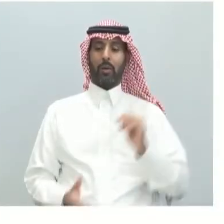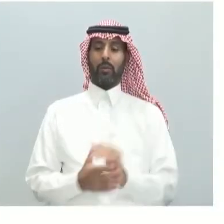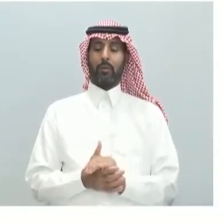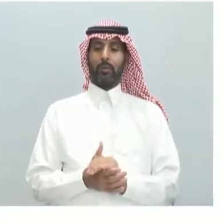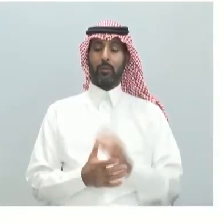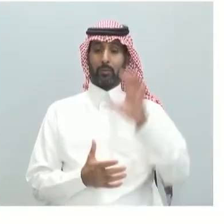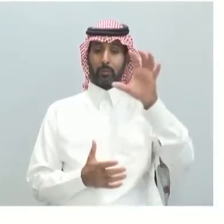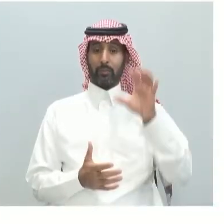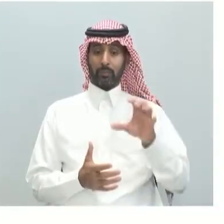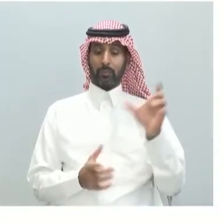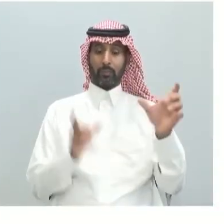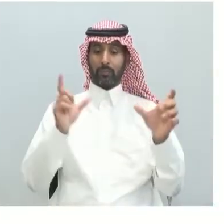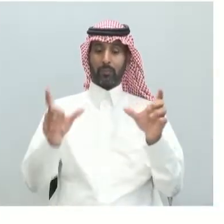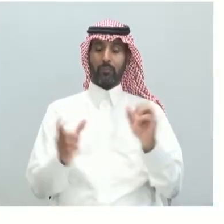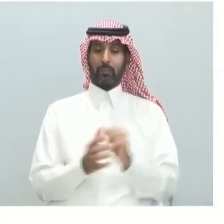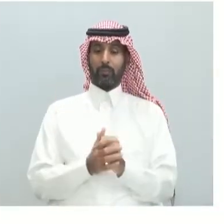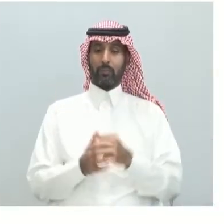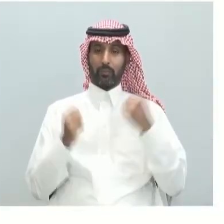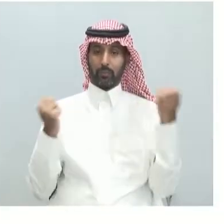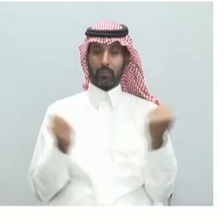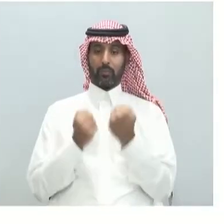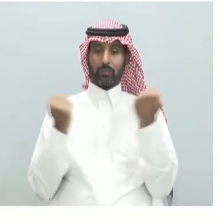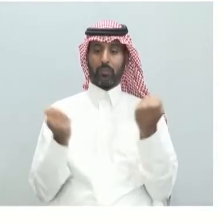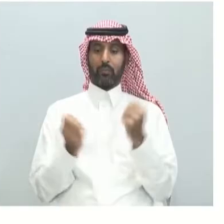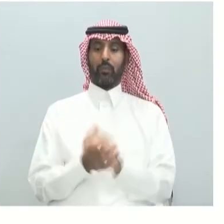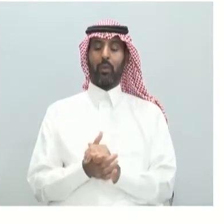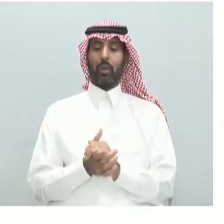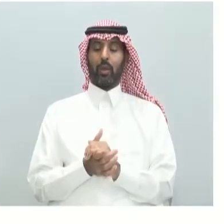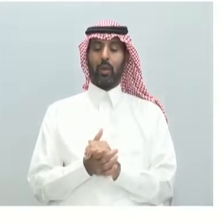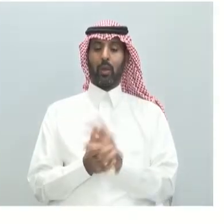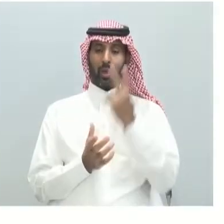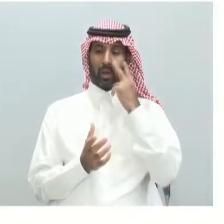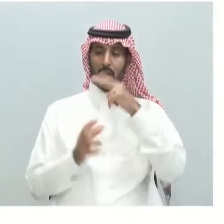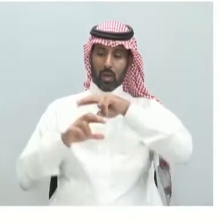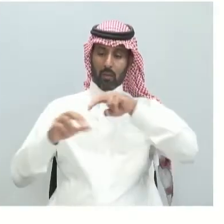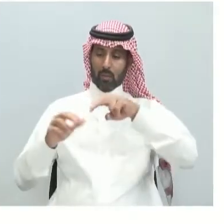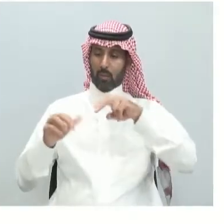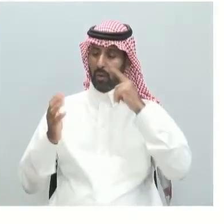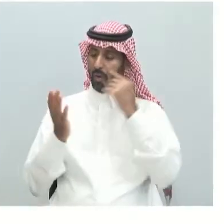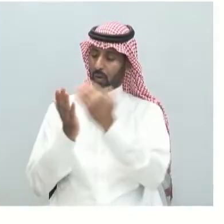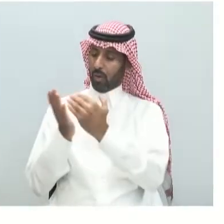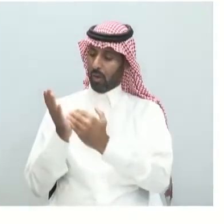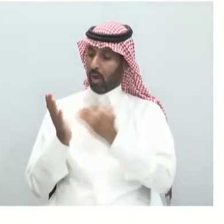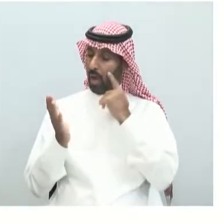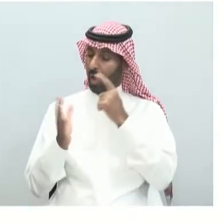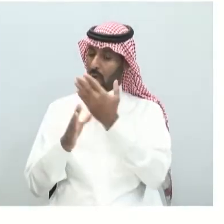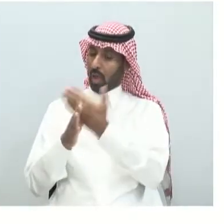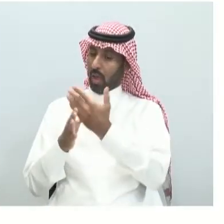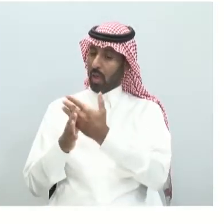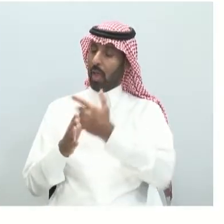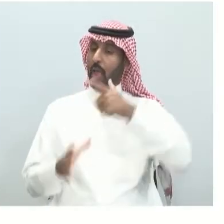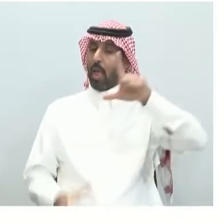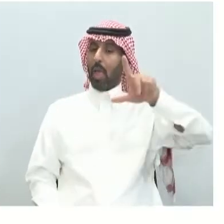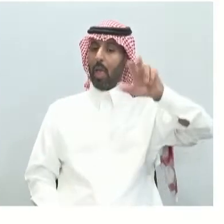انتقلوا معكم الى هذا التدريب ابحث في نص لماذا عن ضد الكلمات